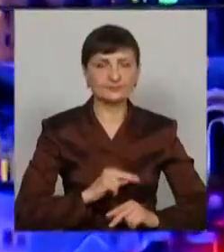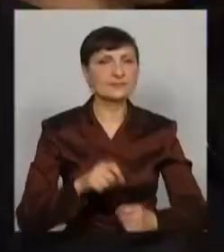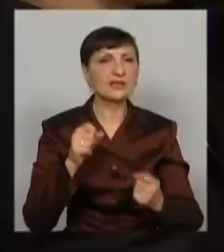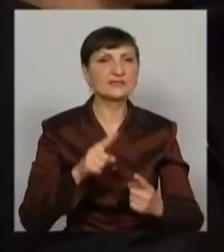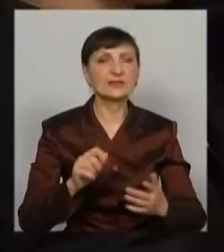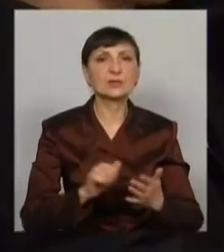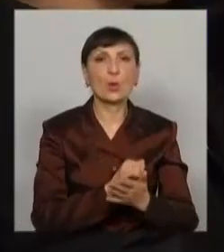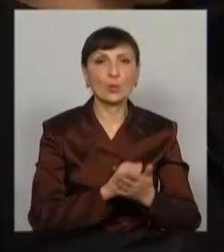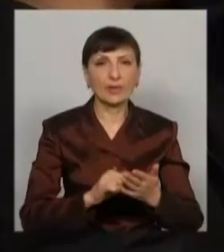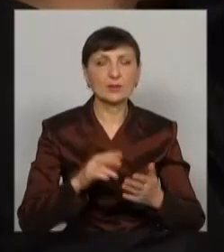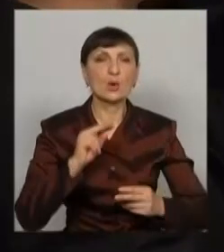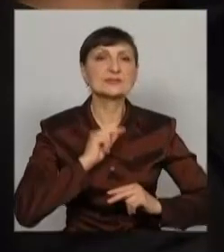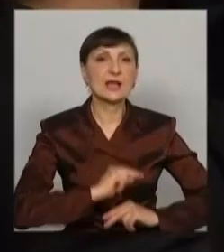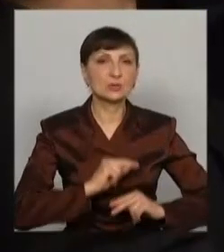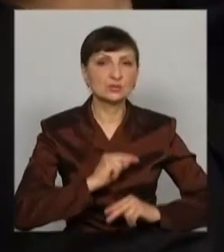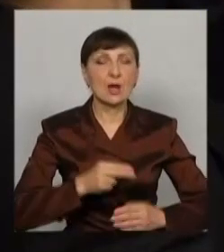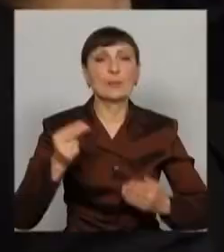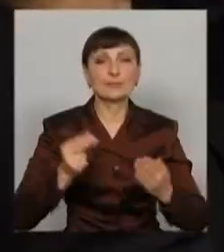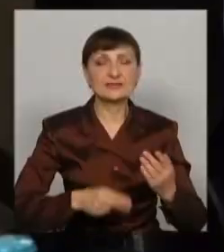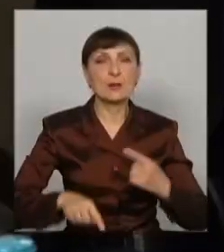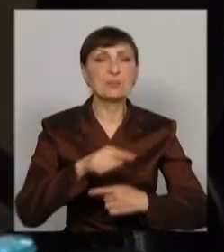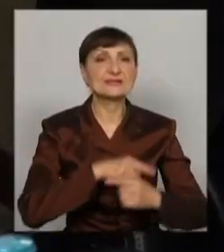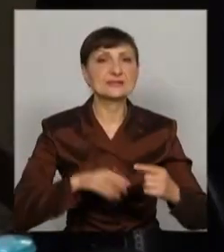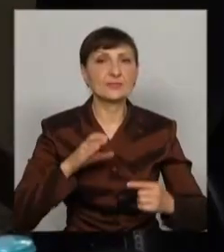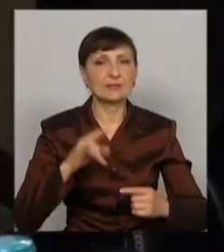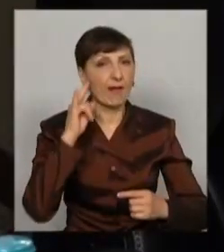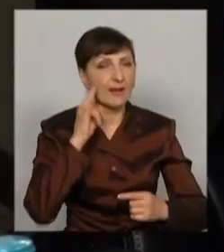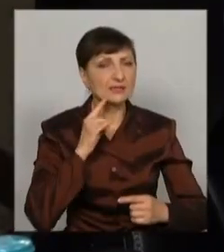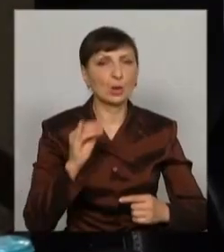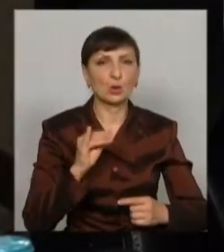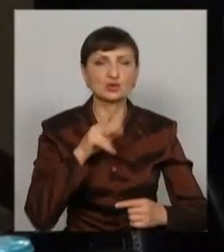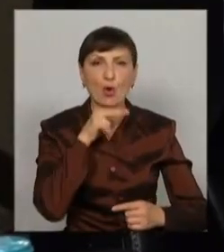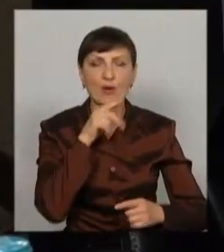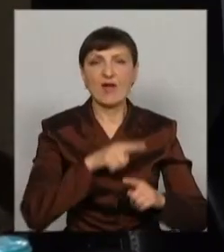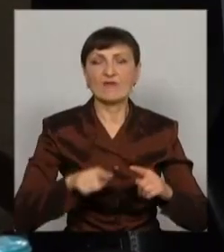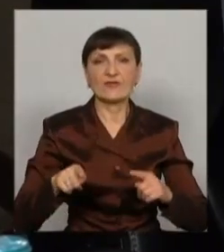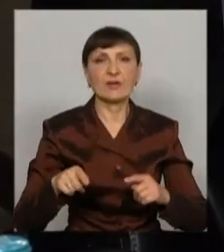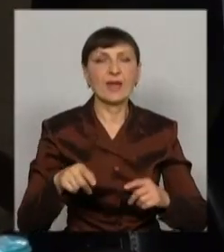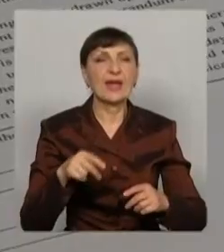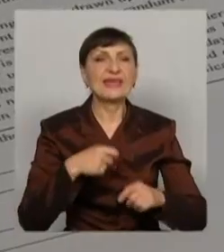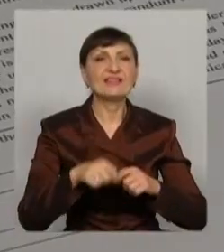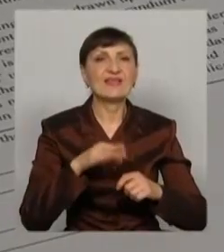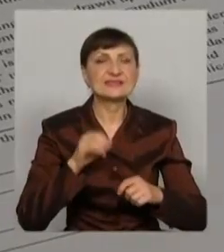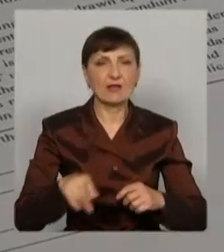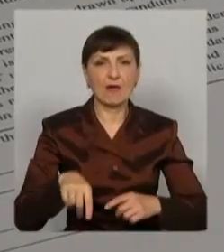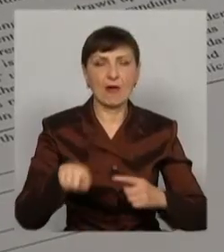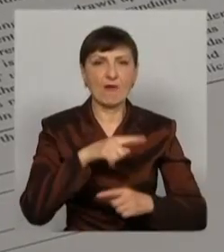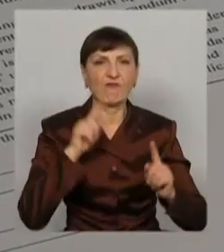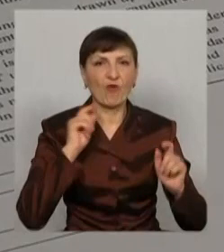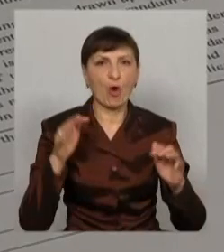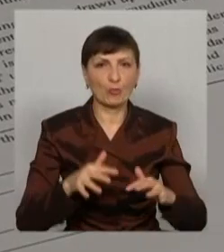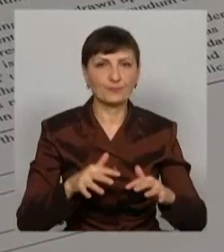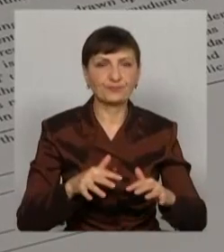Соответствующий меморандум о сотрудничестве подписали бизнесмены Казахстана и Южной Кореи во время инвестфорума. На встрече деловых